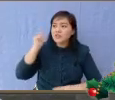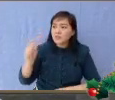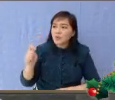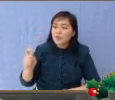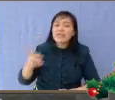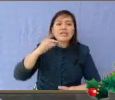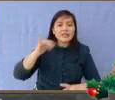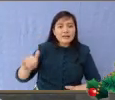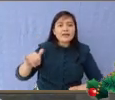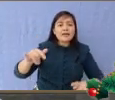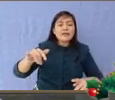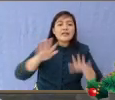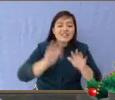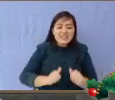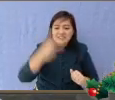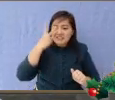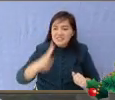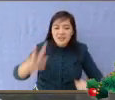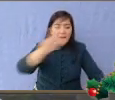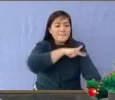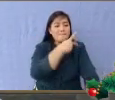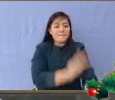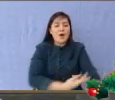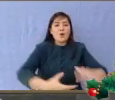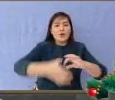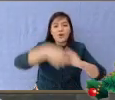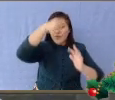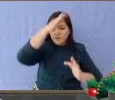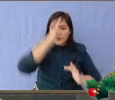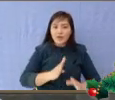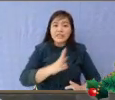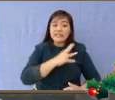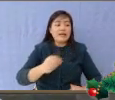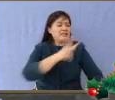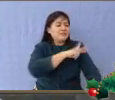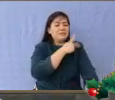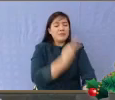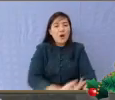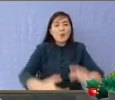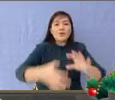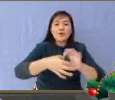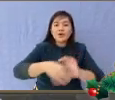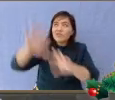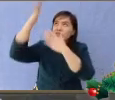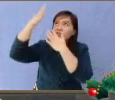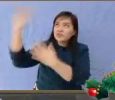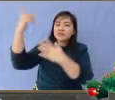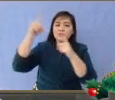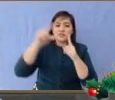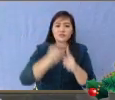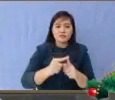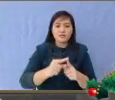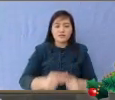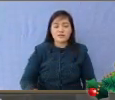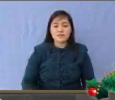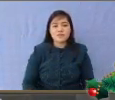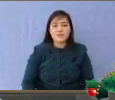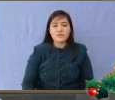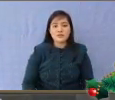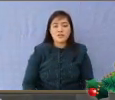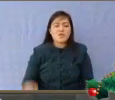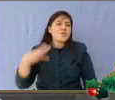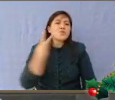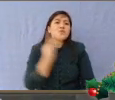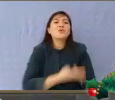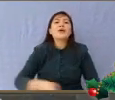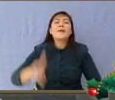hindi ko po sinasabi na hindi po tayo dapat mag-ingat. Dapat po tayong mag-ingat. Dapat po tayong sumunod sa protocols.